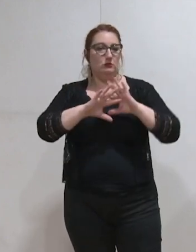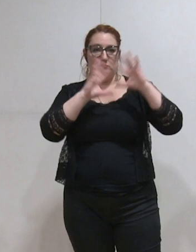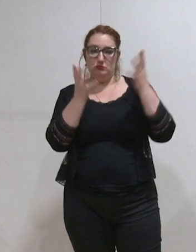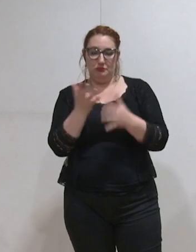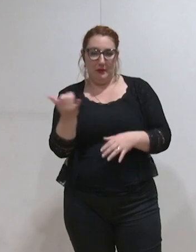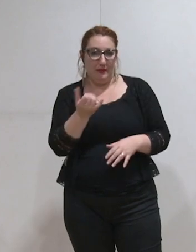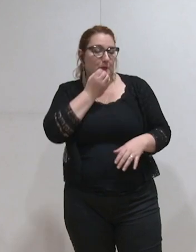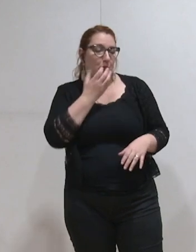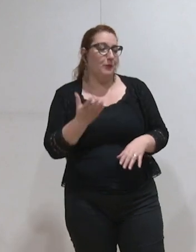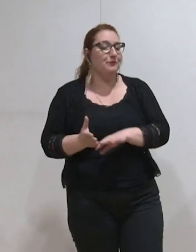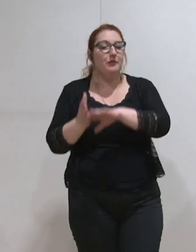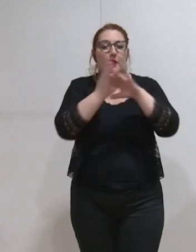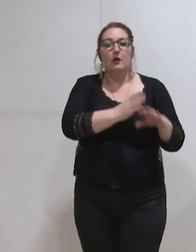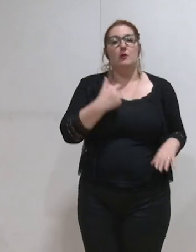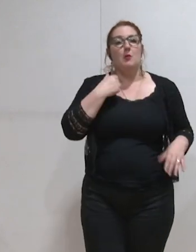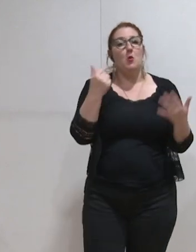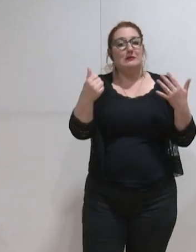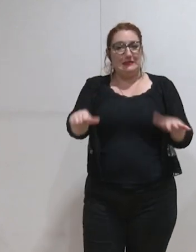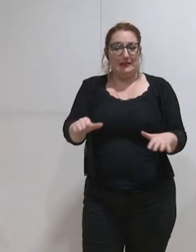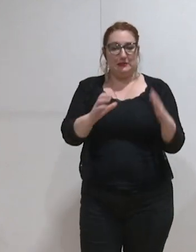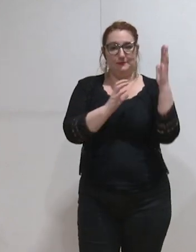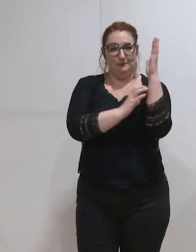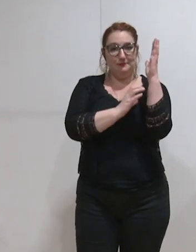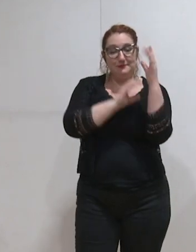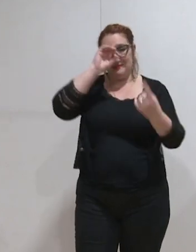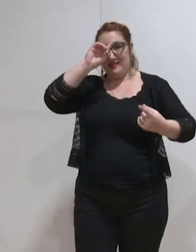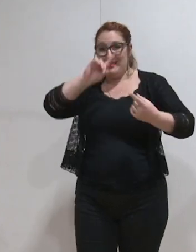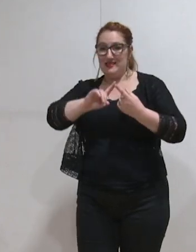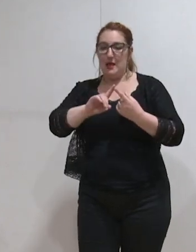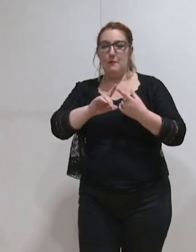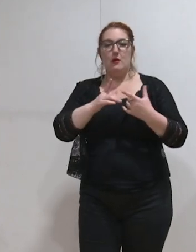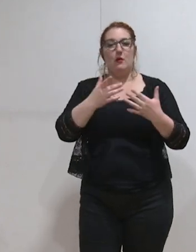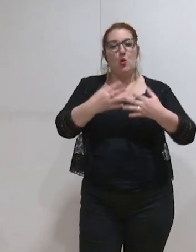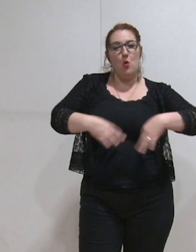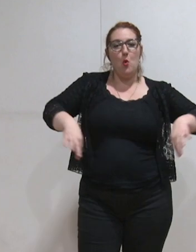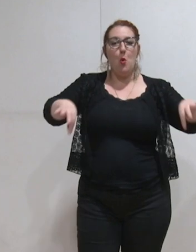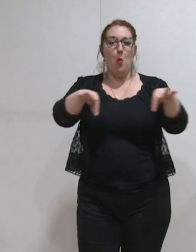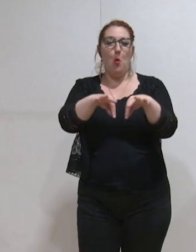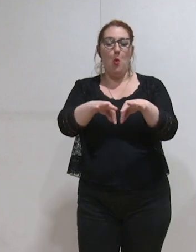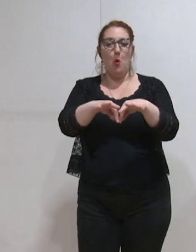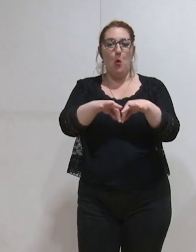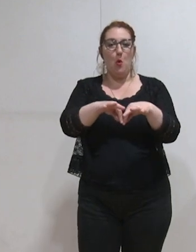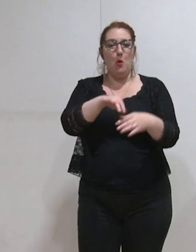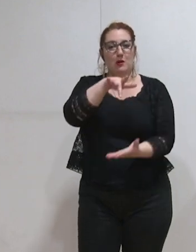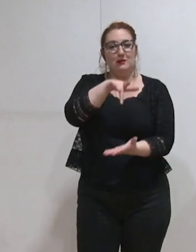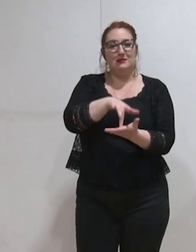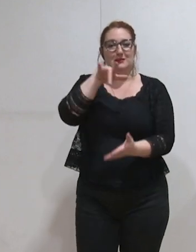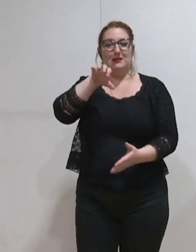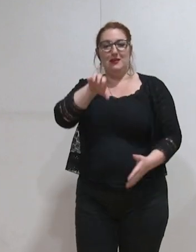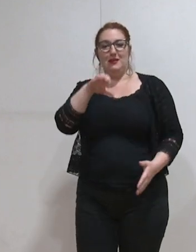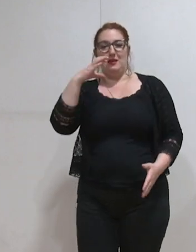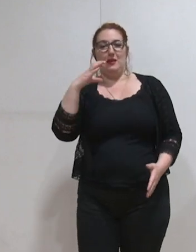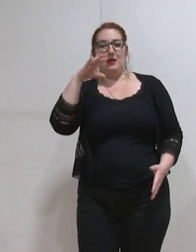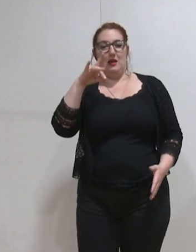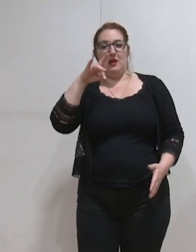ensemble la délibération numéro 16 porte sur l'attribution des locaux du site des charlières à